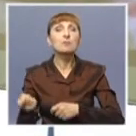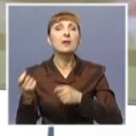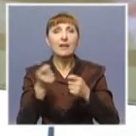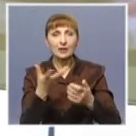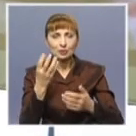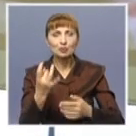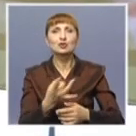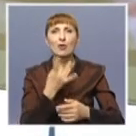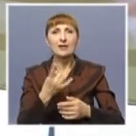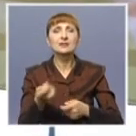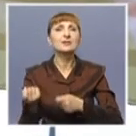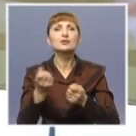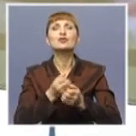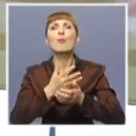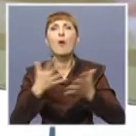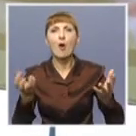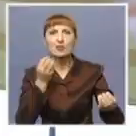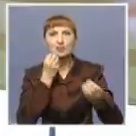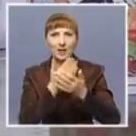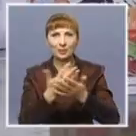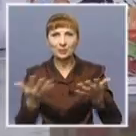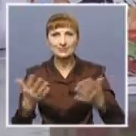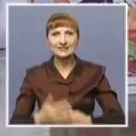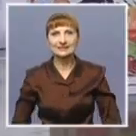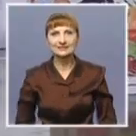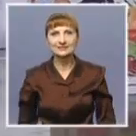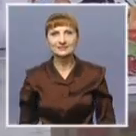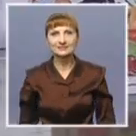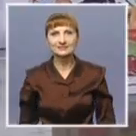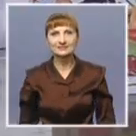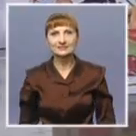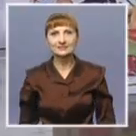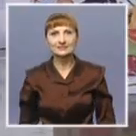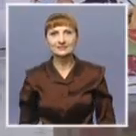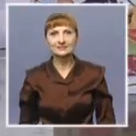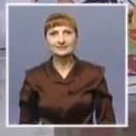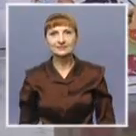снова и привезти еще больше продукции. Айыркы Ирмек, Асет Кундакпаев, телеканал «Алматы».